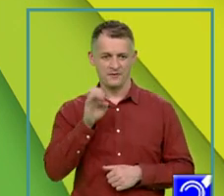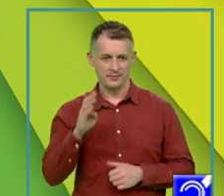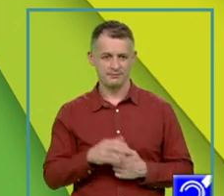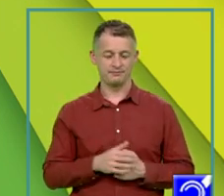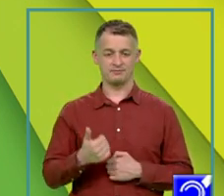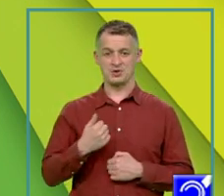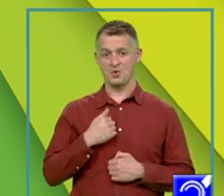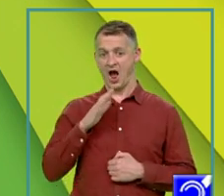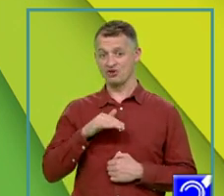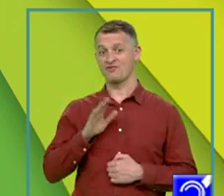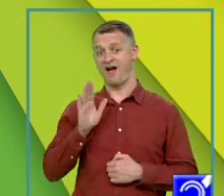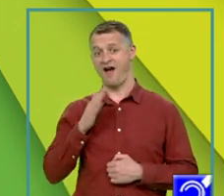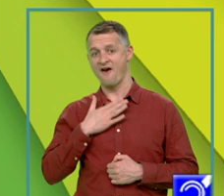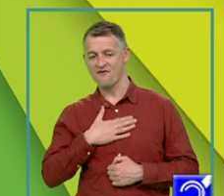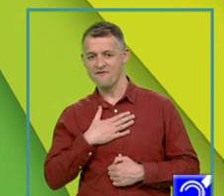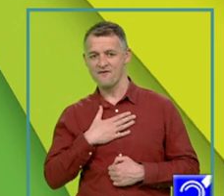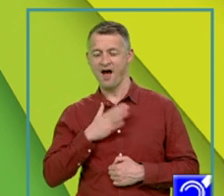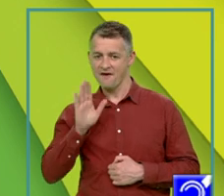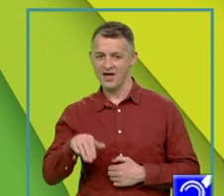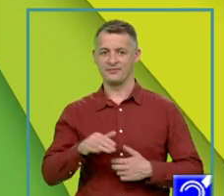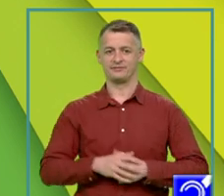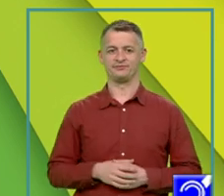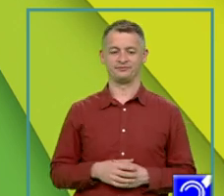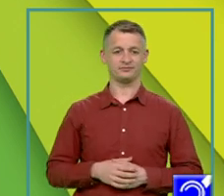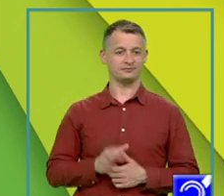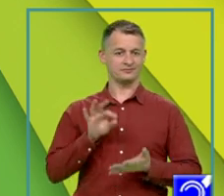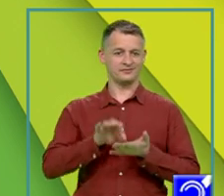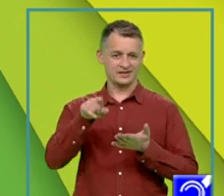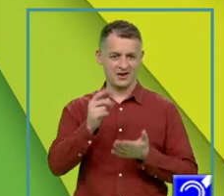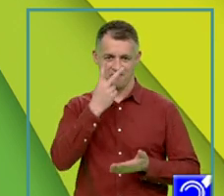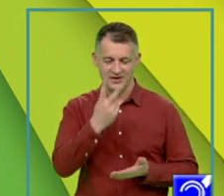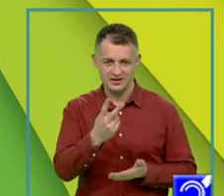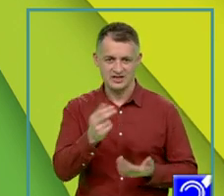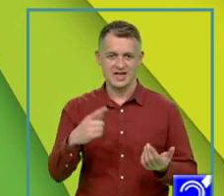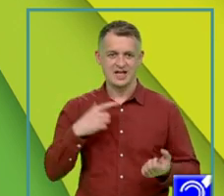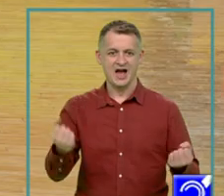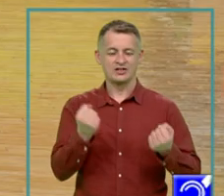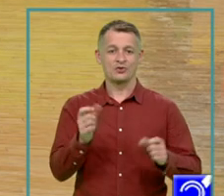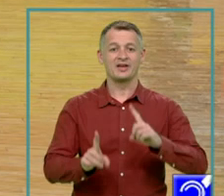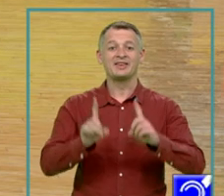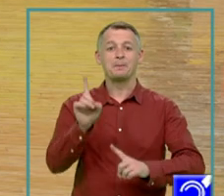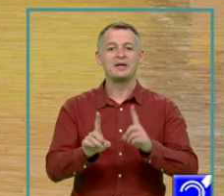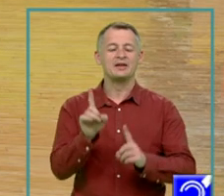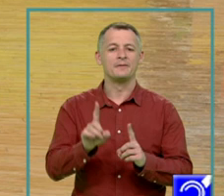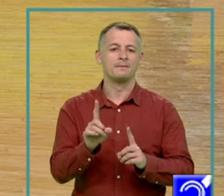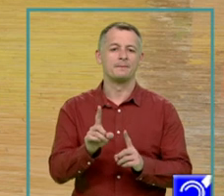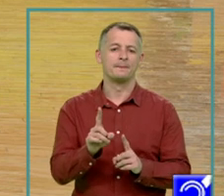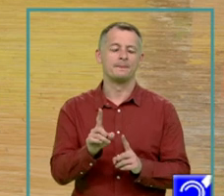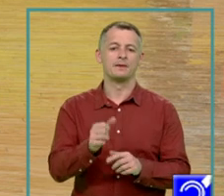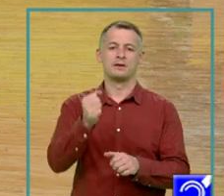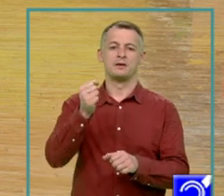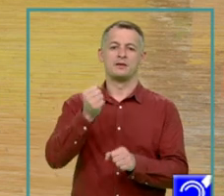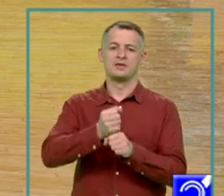aș avea atât de data aceasta vedeți este o acțiune care depinde de indeplinirea